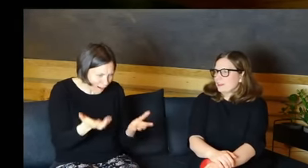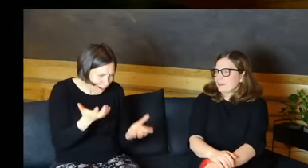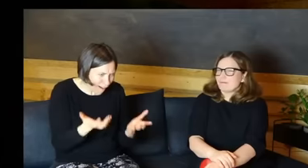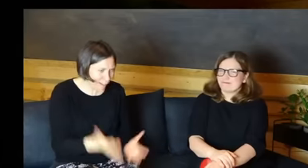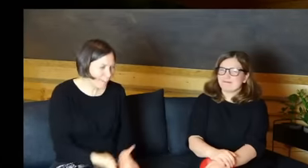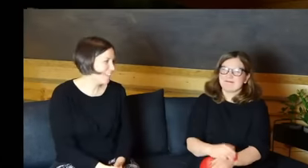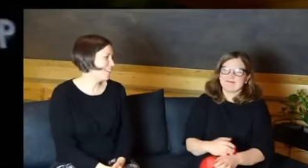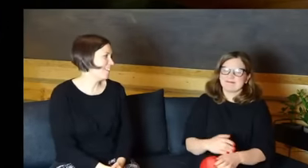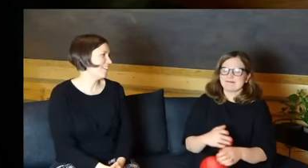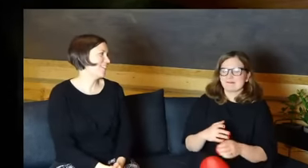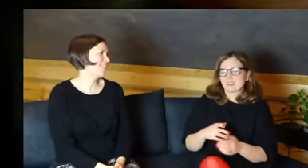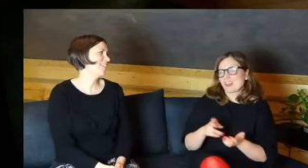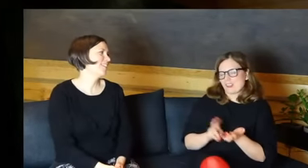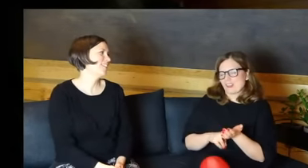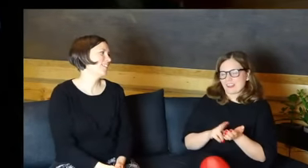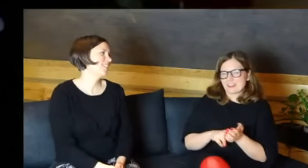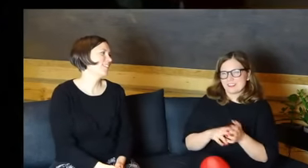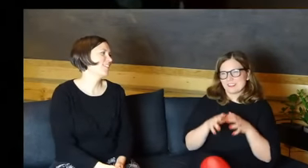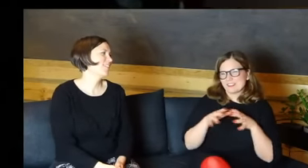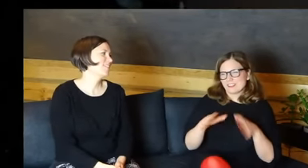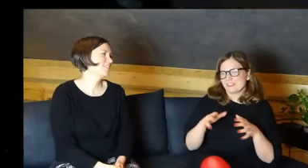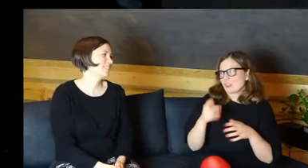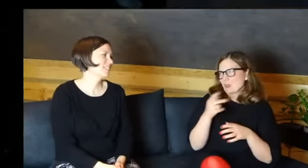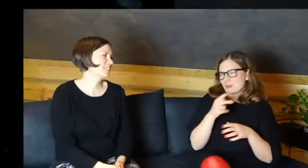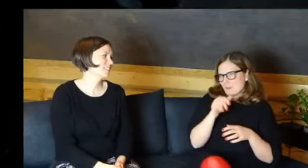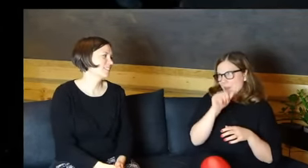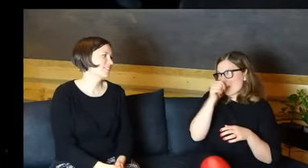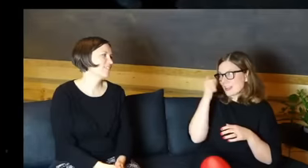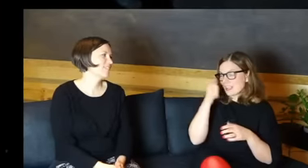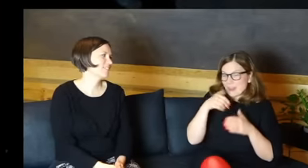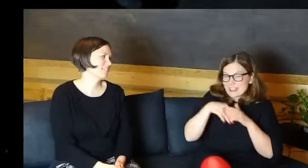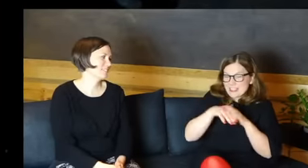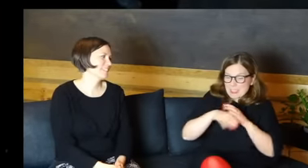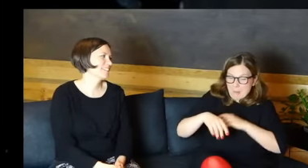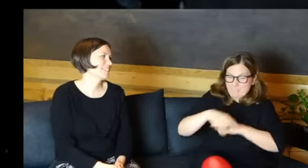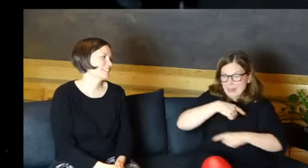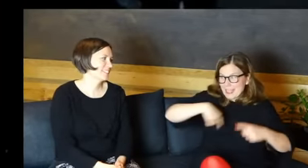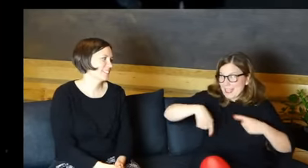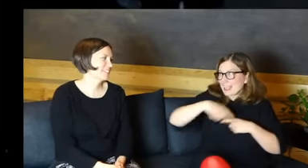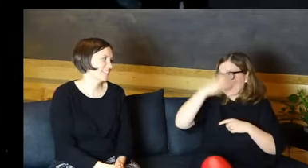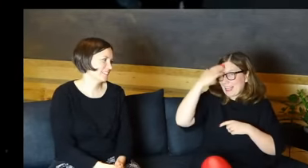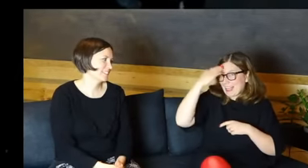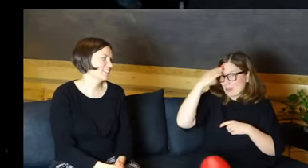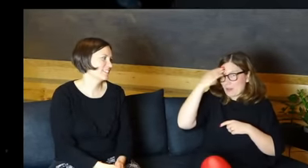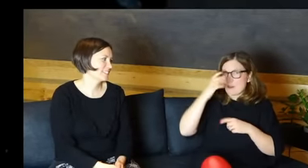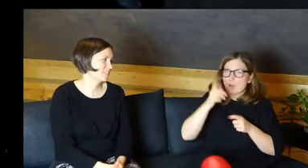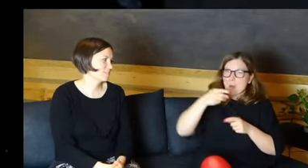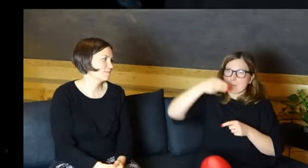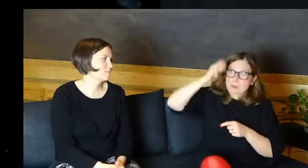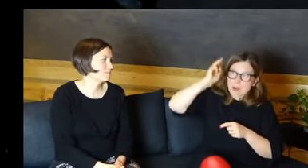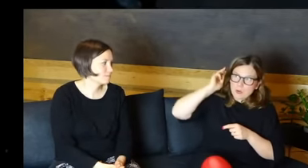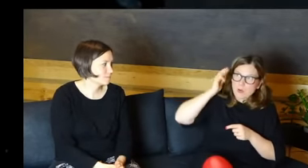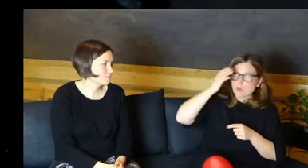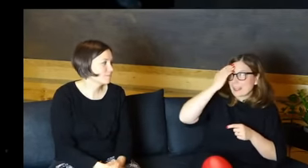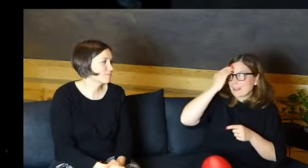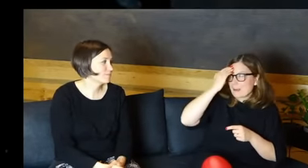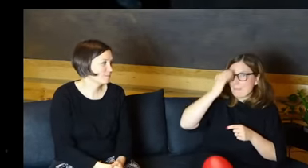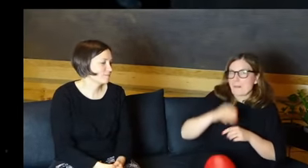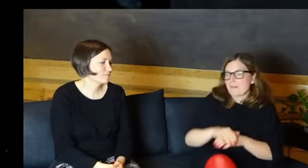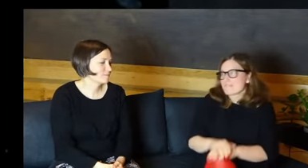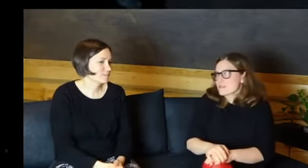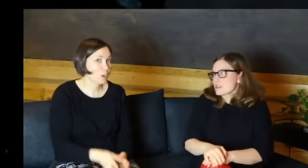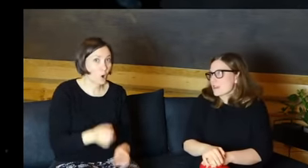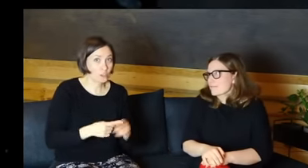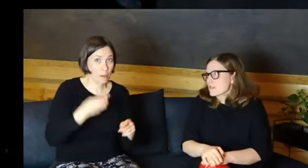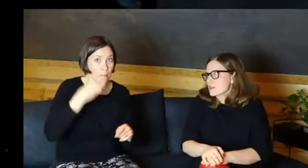että nämä oli vähän insideria nämä osa näistä kysymyksistä. No joo. Markulla saattoi olla jotakin asiaa ja sitten... Olisiko Markku osannut